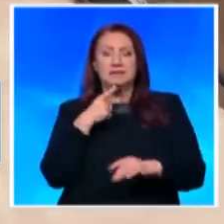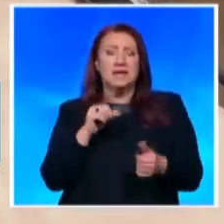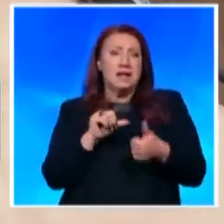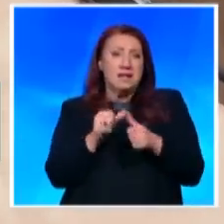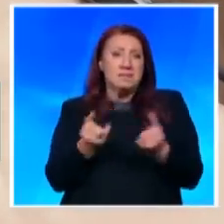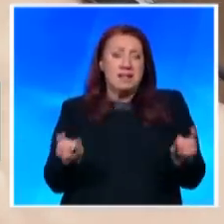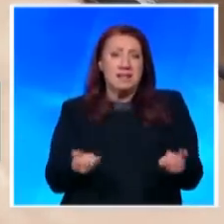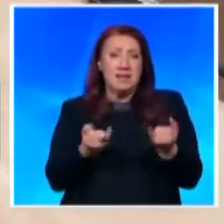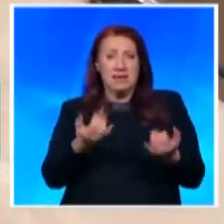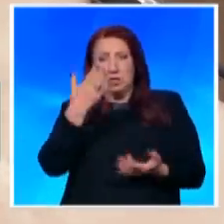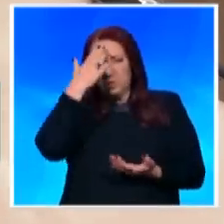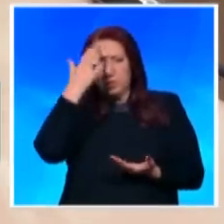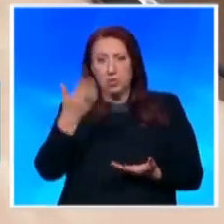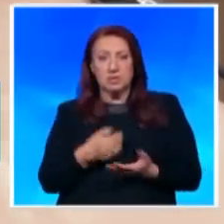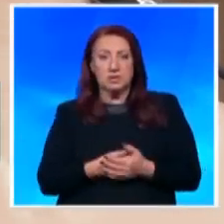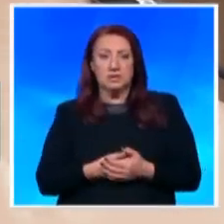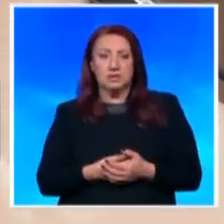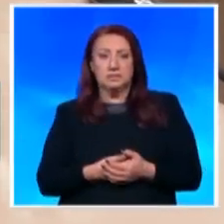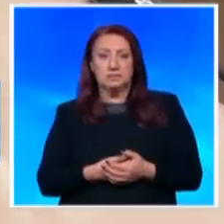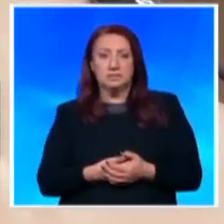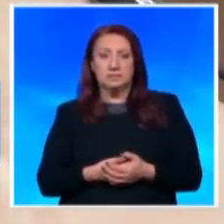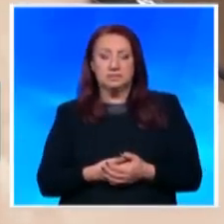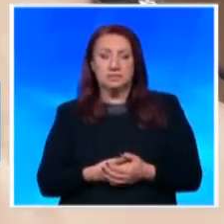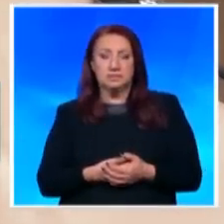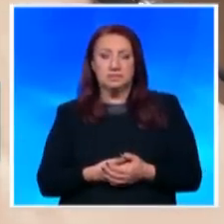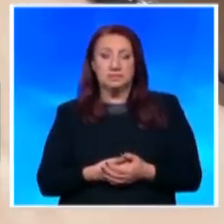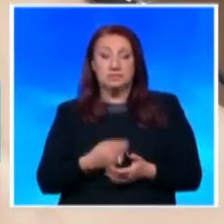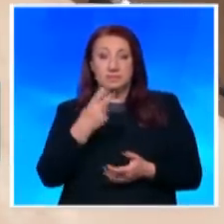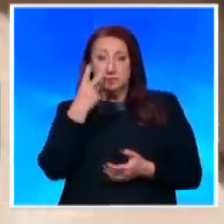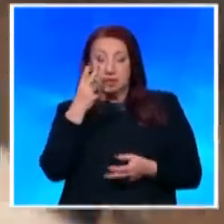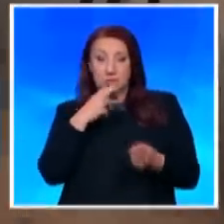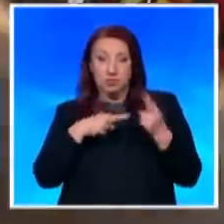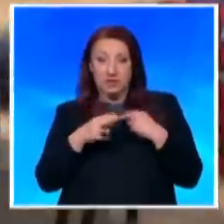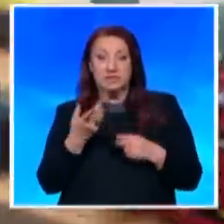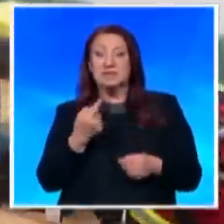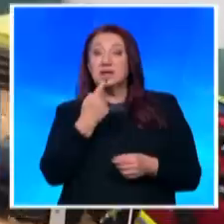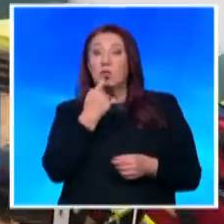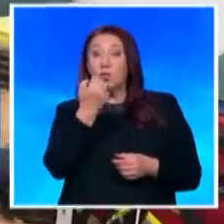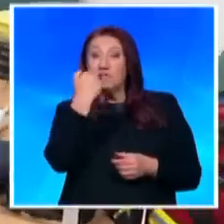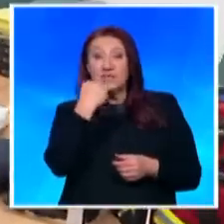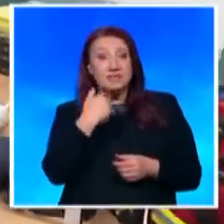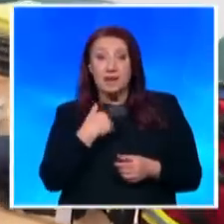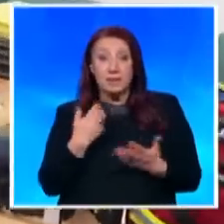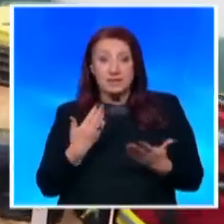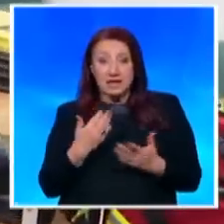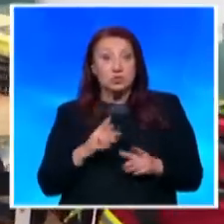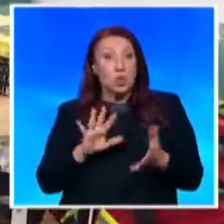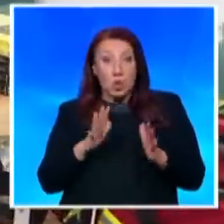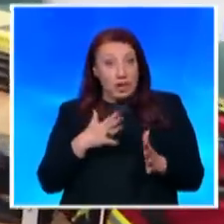дали има нещо. Ако има нещо, в никакъв случай не бъркате с пръст в устата.